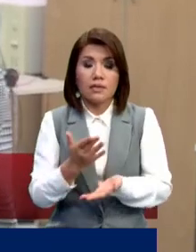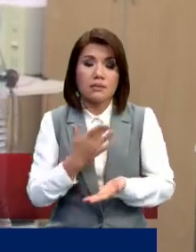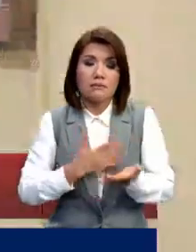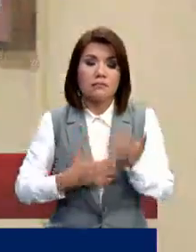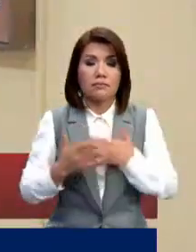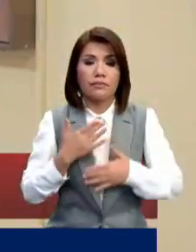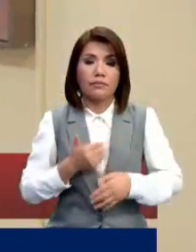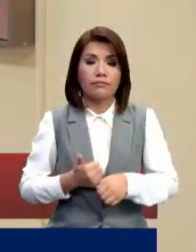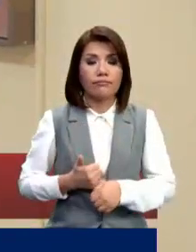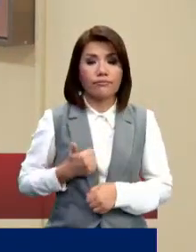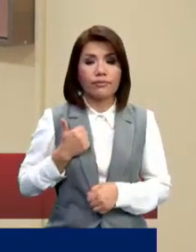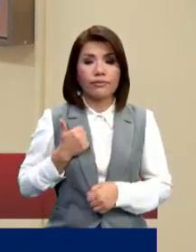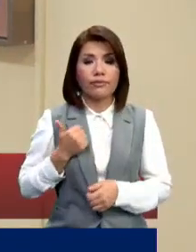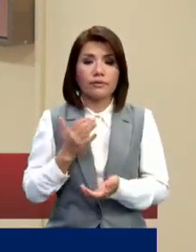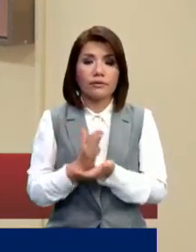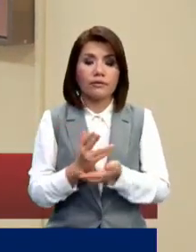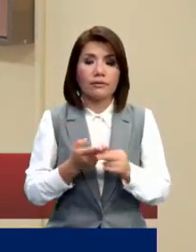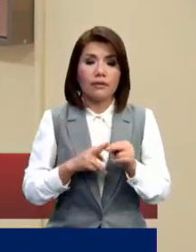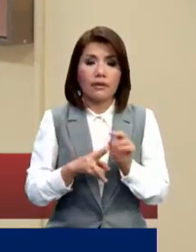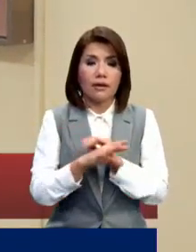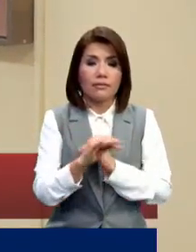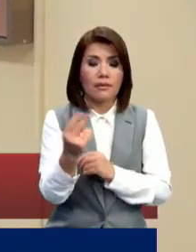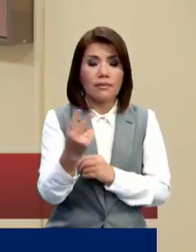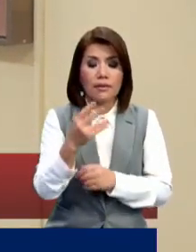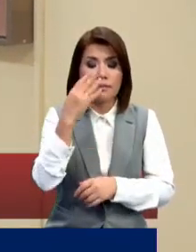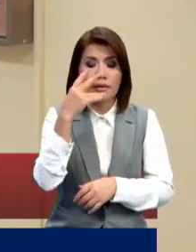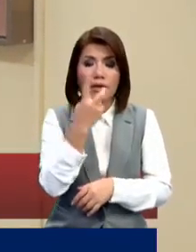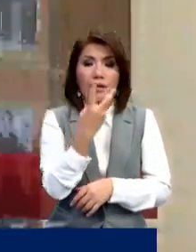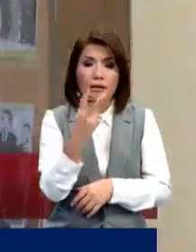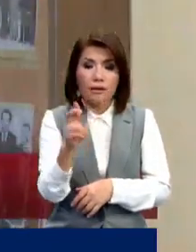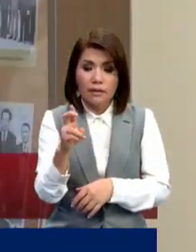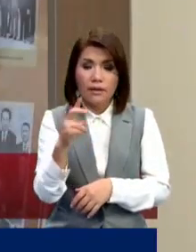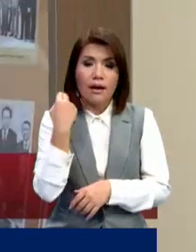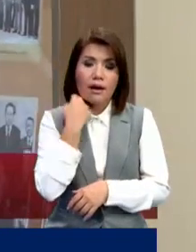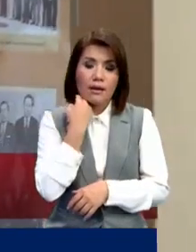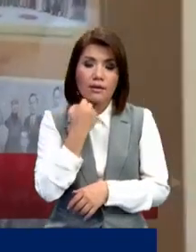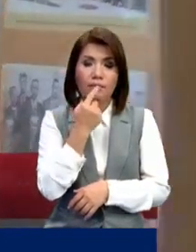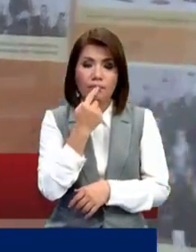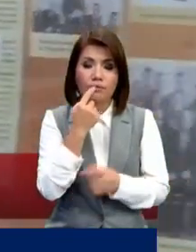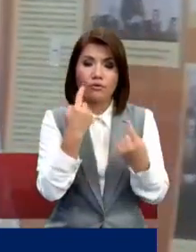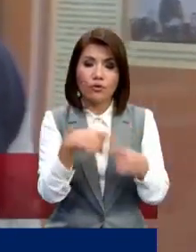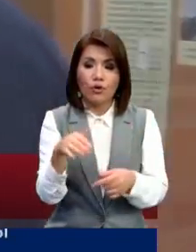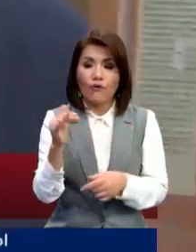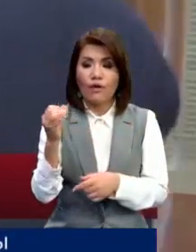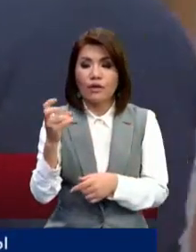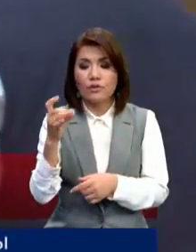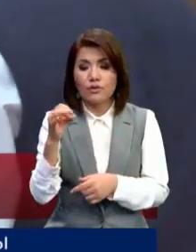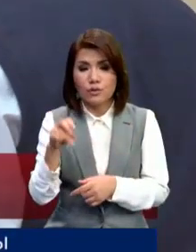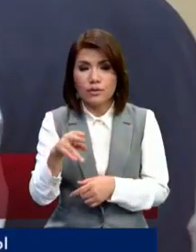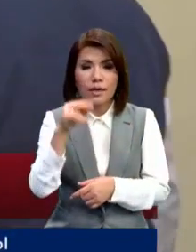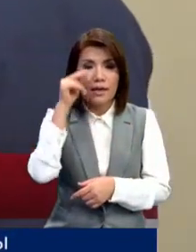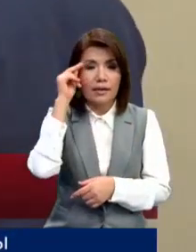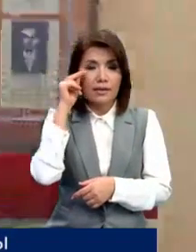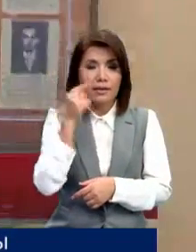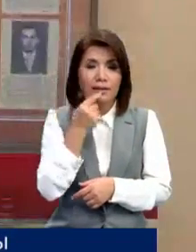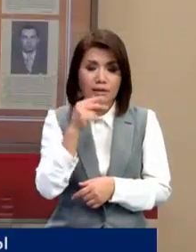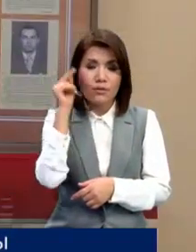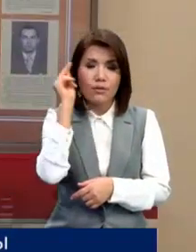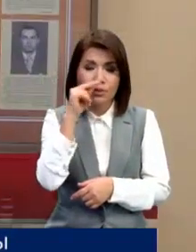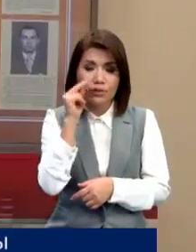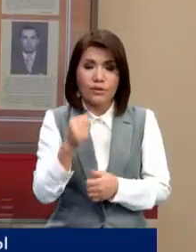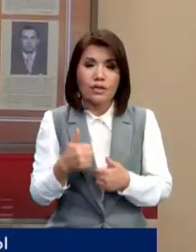тұтамыз. Қасым мен Жомарт отбасындағы тұңғыш перзент. Егіздер ағылшын тілінен бөлек, француз және қытай тілін үйренуге күш салмақ.